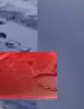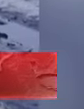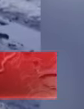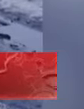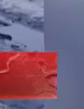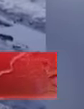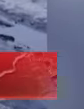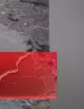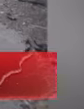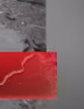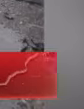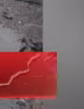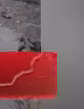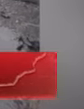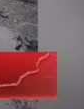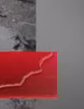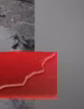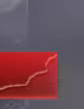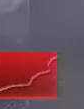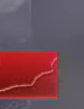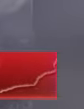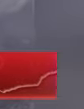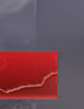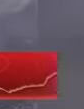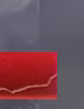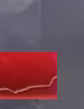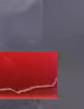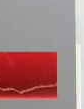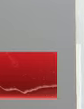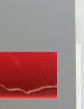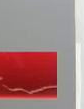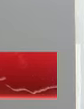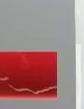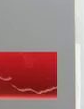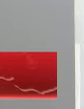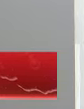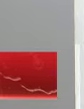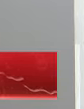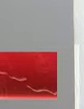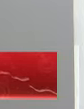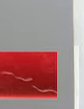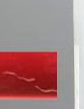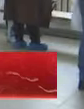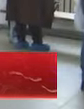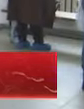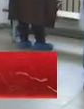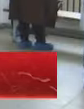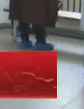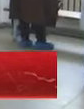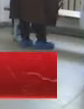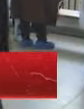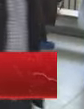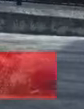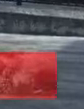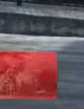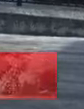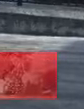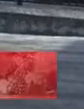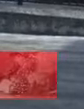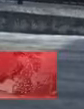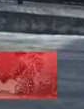Появились новые подробности страшного ДТП, в котором погибли 8 актюбинцев. Операцию предстоит, потом дальше реабилитация пойдет. Что ждет выживших